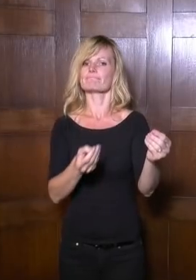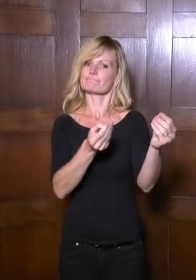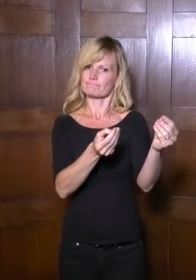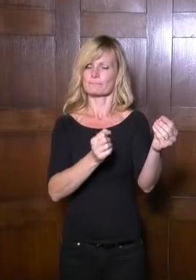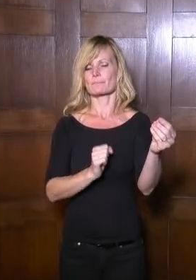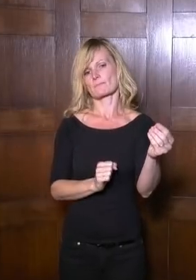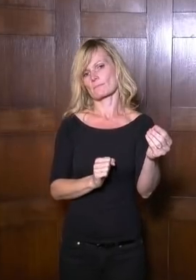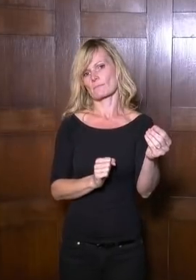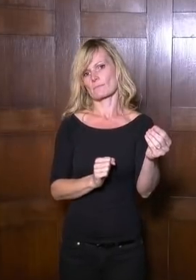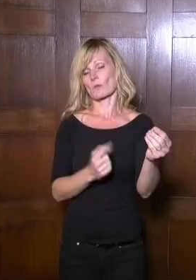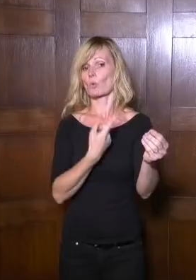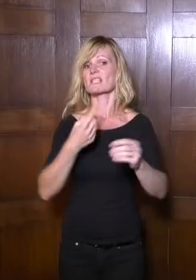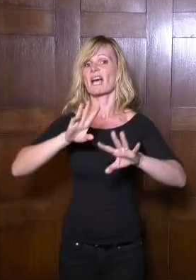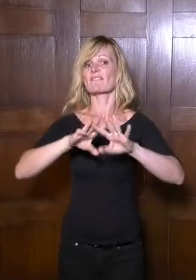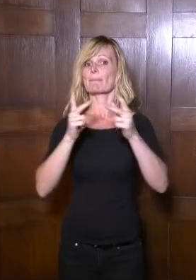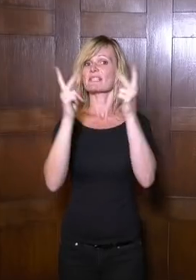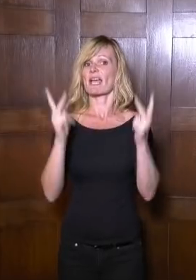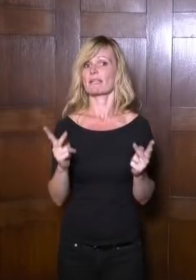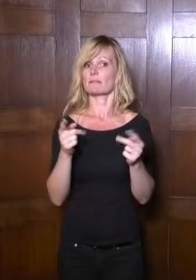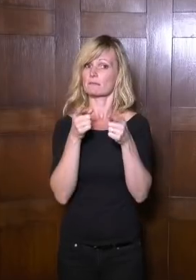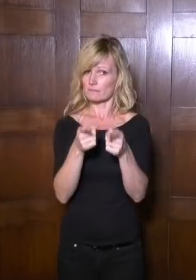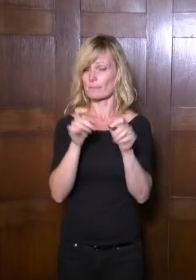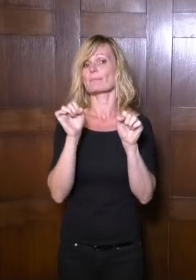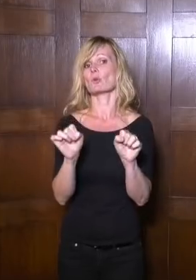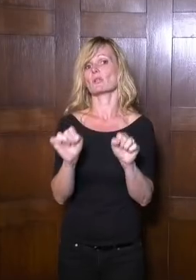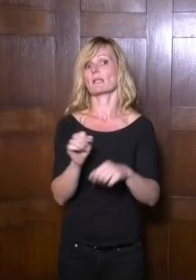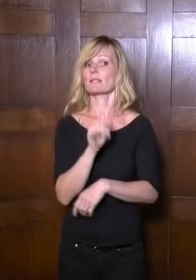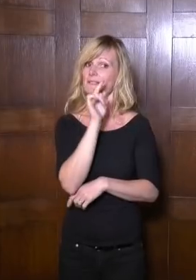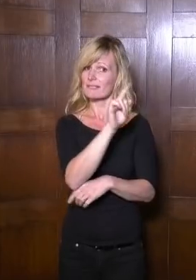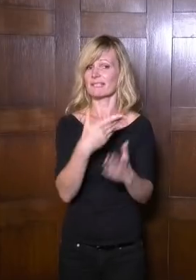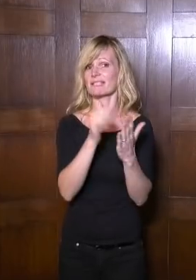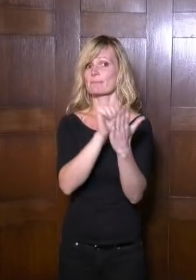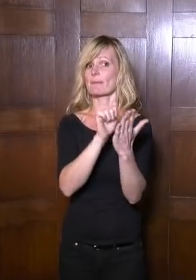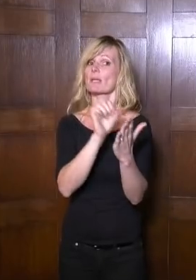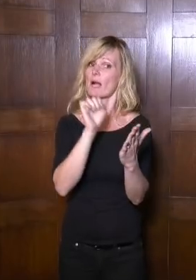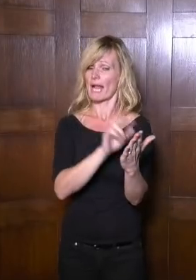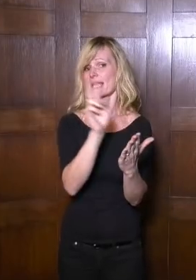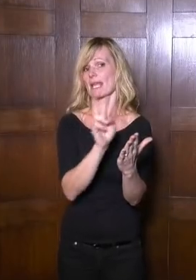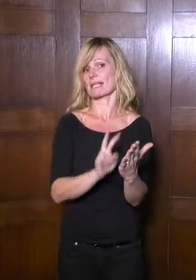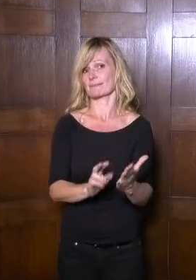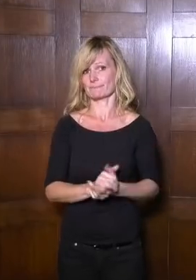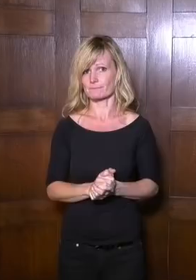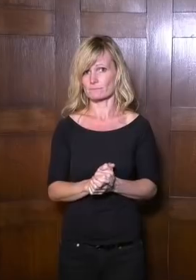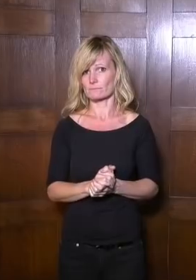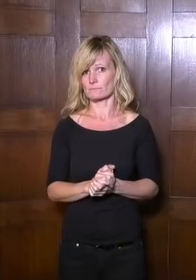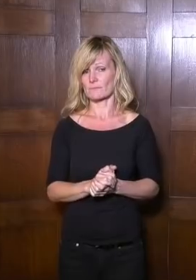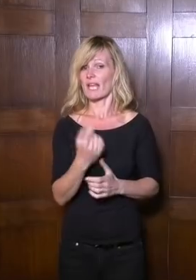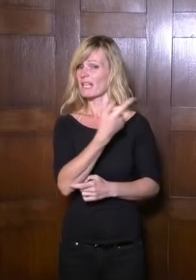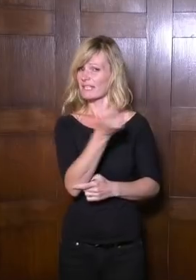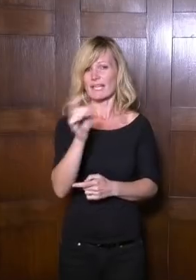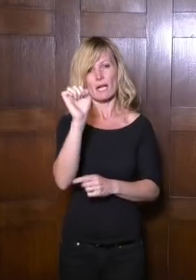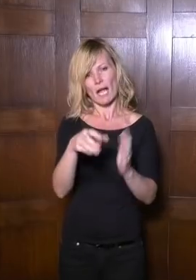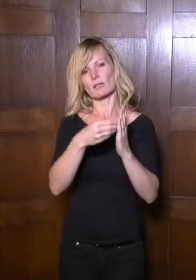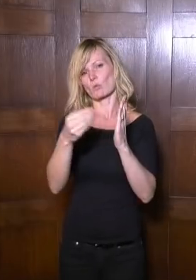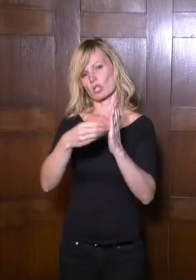und auf unserer Website wird die Möglichkeit sein, dass Sie dieses Papier auch lesen können, dass jeder das unterzeichnen kann,